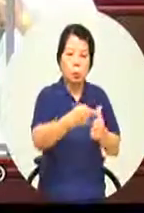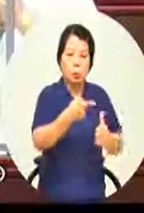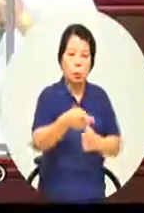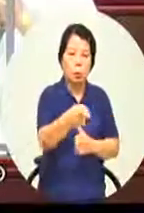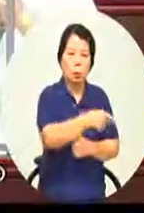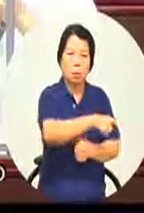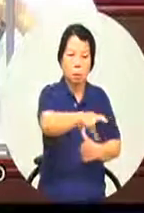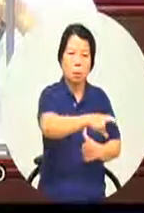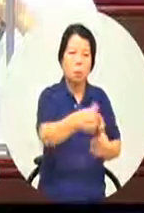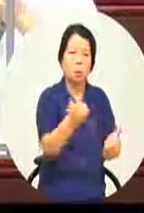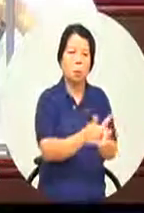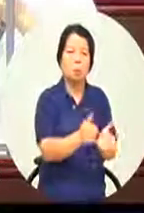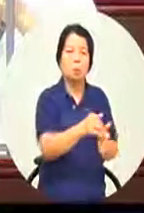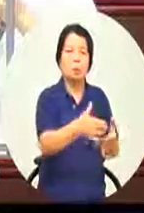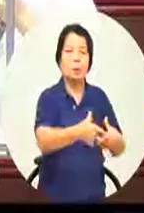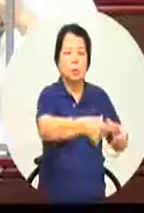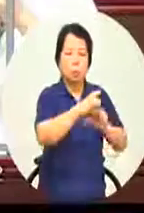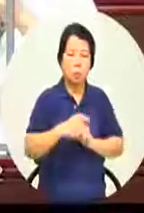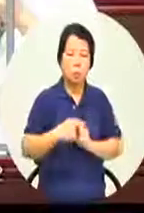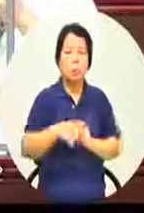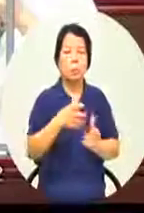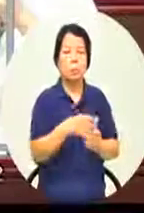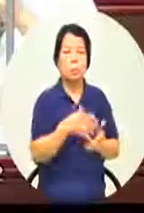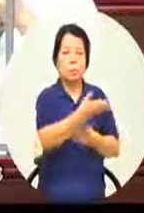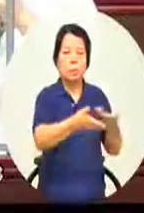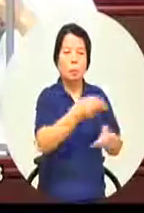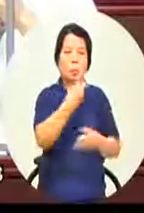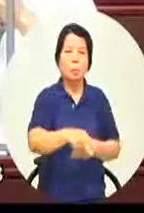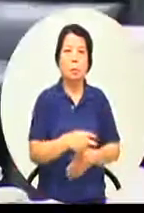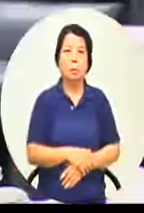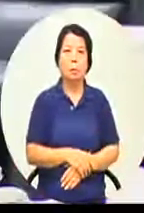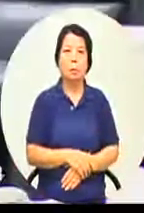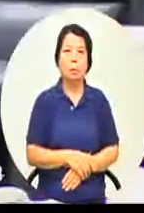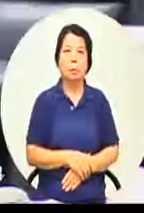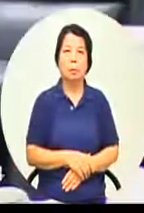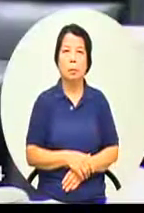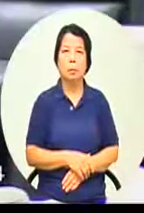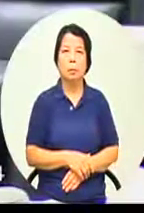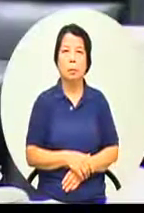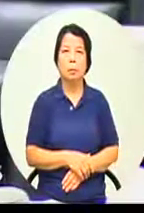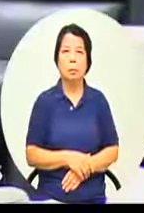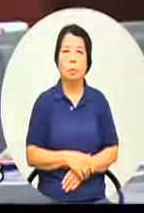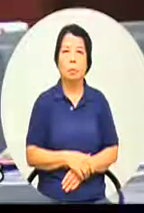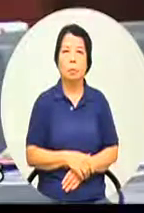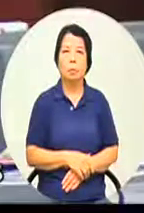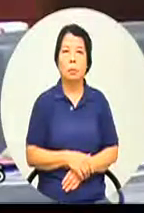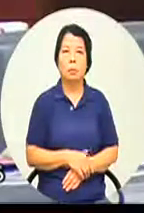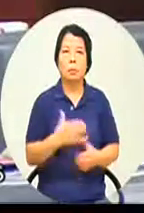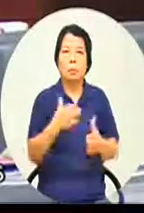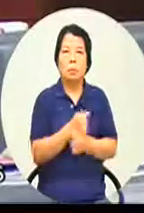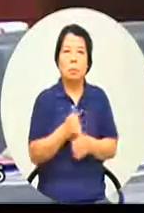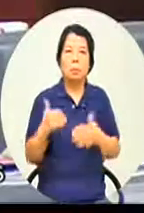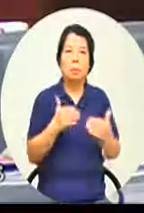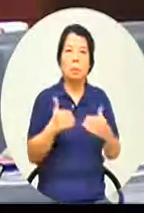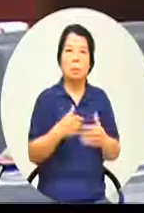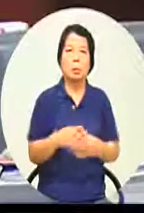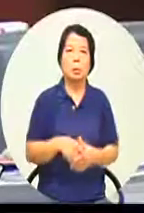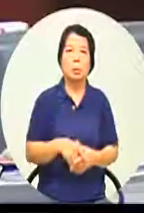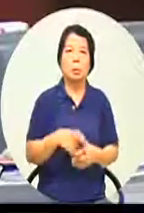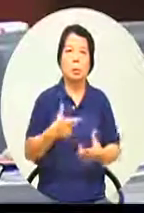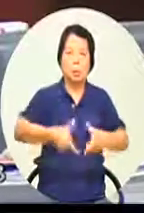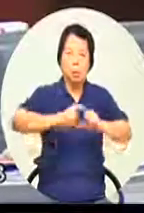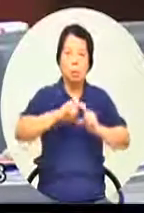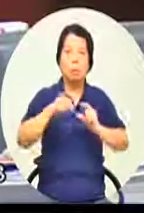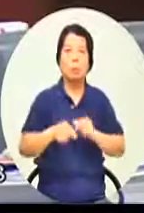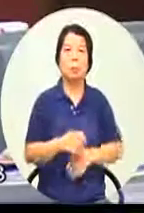做操作。那规划绝对没有问题啊。 好了，局长，我再给你一点时间啊，到总咨询之前给我答案。 好的， 不然 我